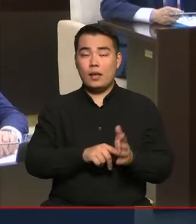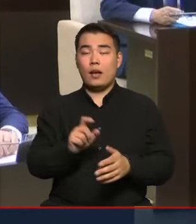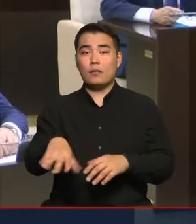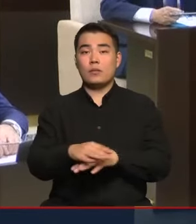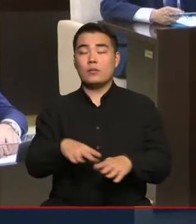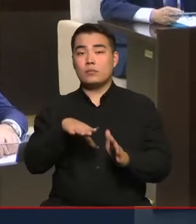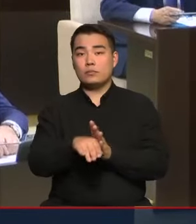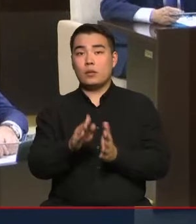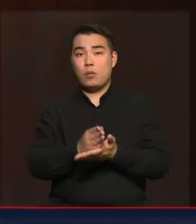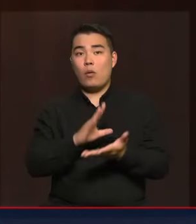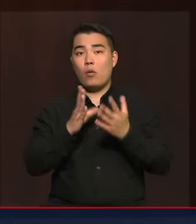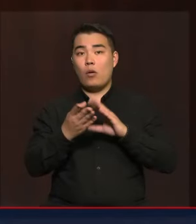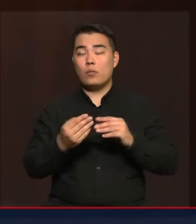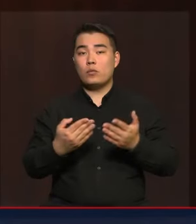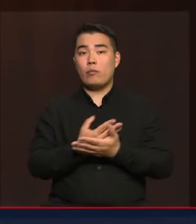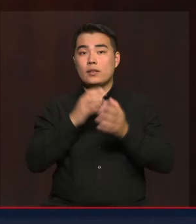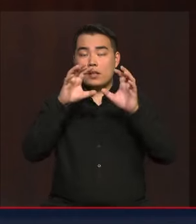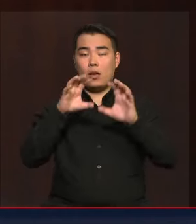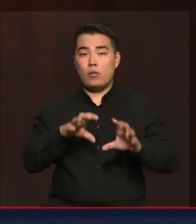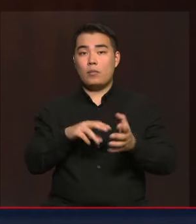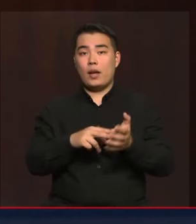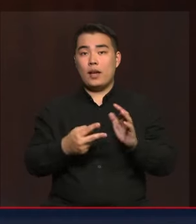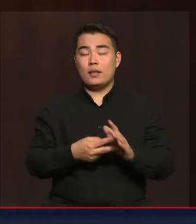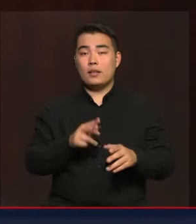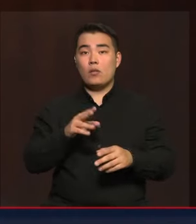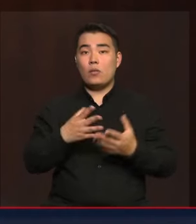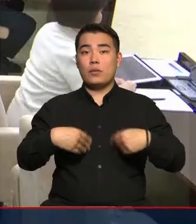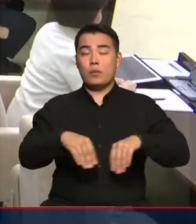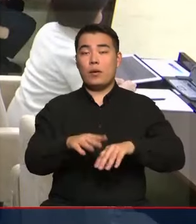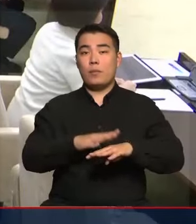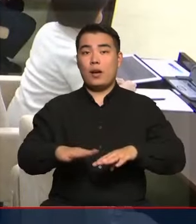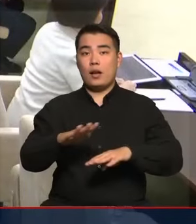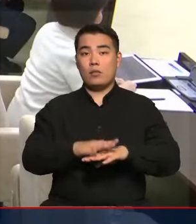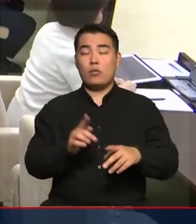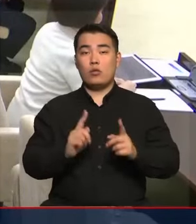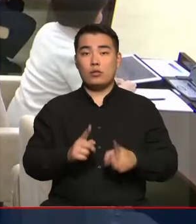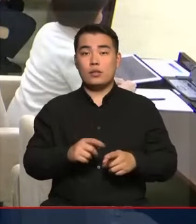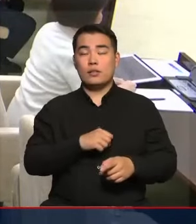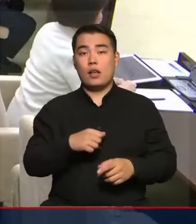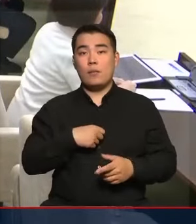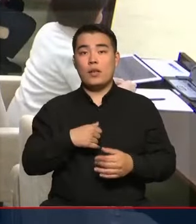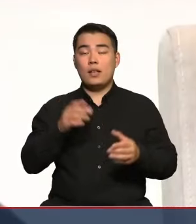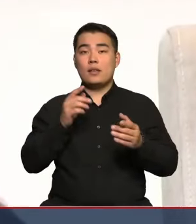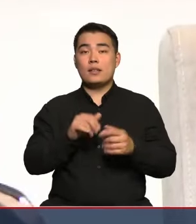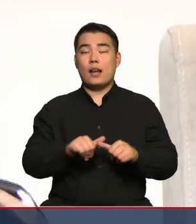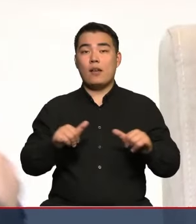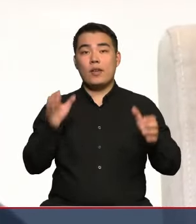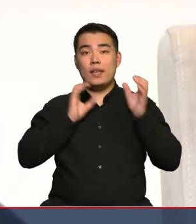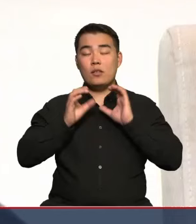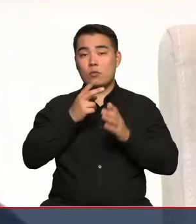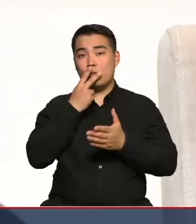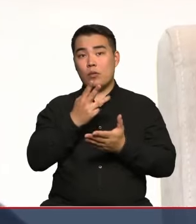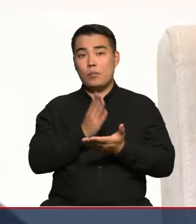да ұсынып отыр. Жалпы жаңа заң жобасының аясында отбасы банкін ұлттық даму институты ретінде қайта құру